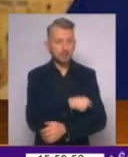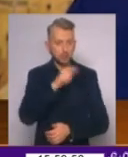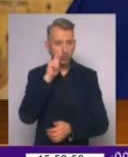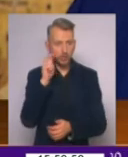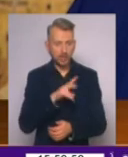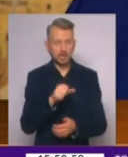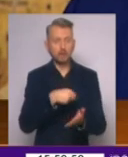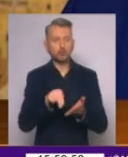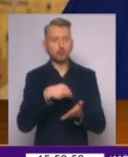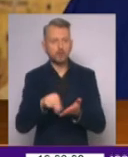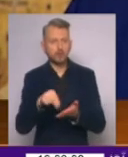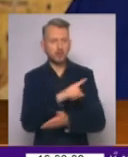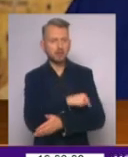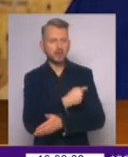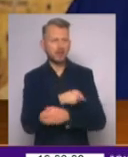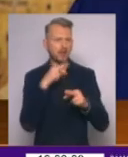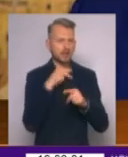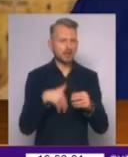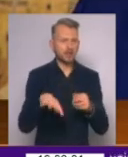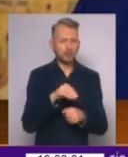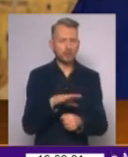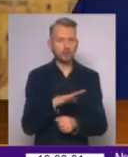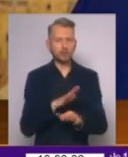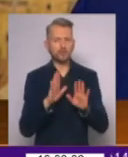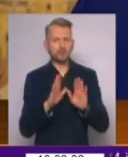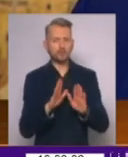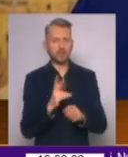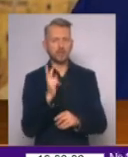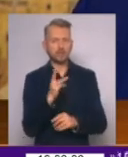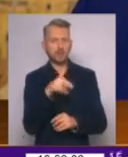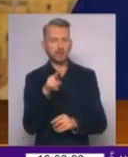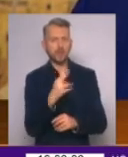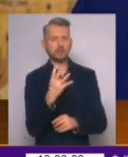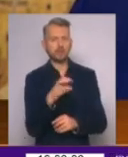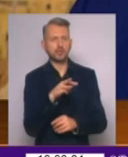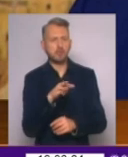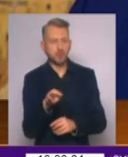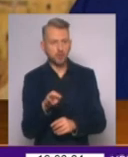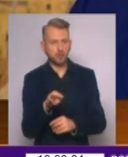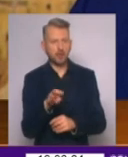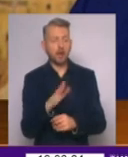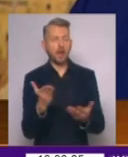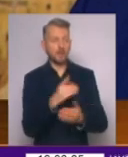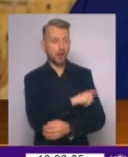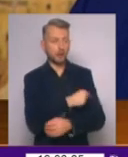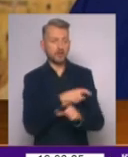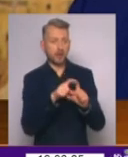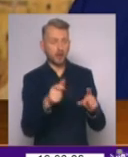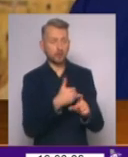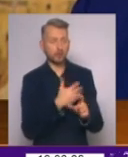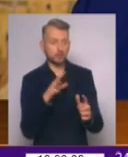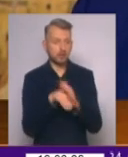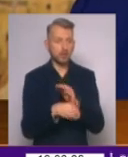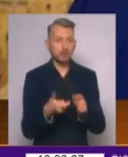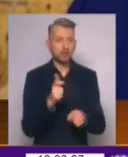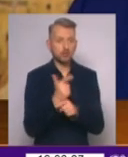на закупівлю медицини, ліків, всього складав, всього-навсього 2 мільярди 400 мільйонів, а в якусь лікарню хотіли б покласти